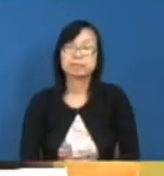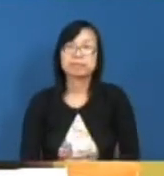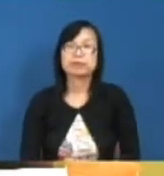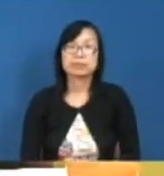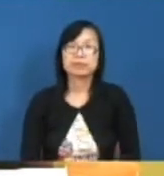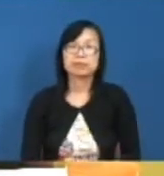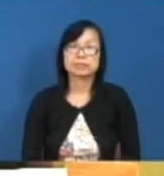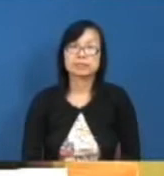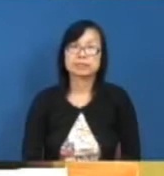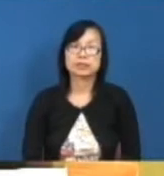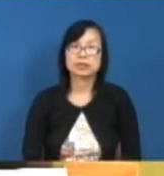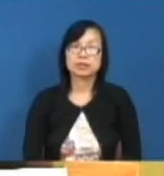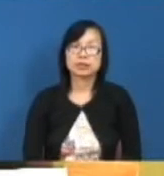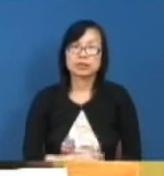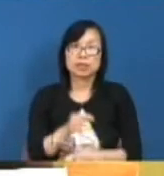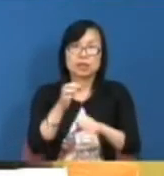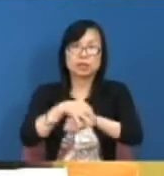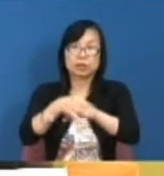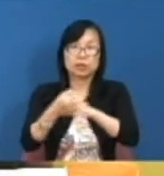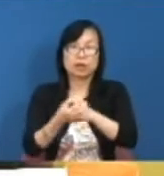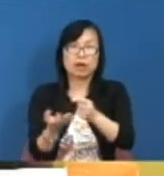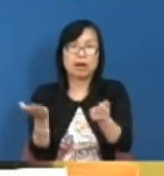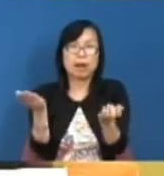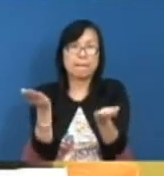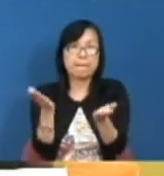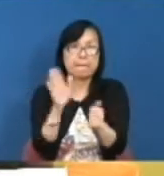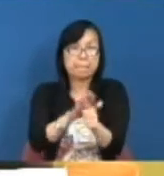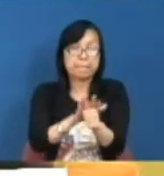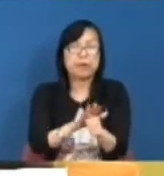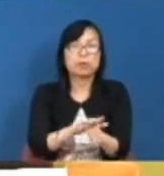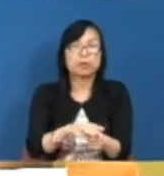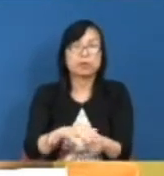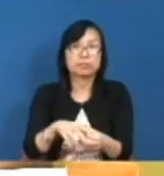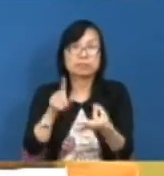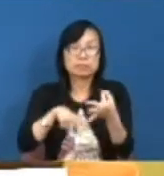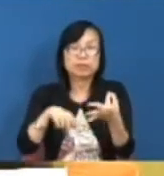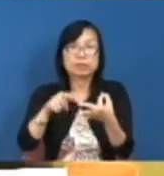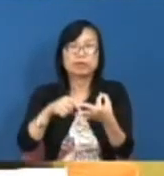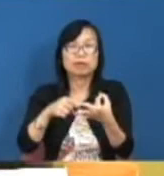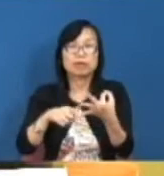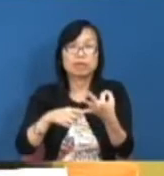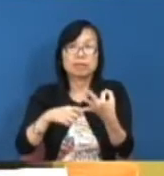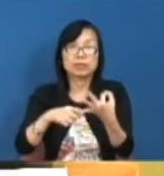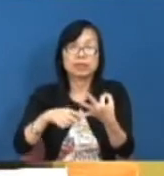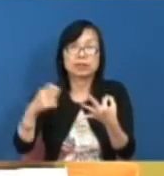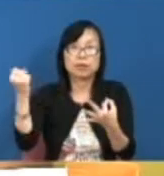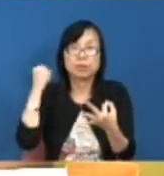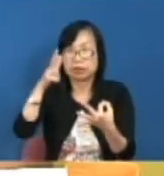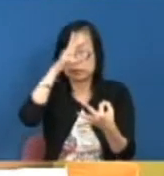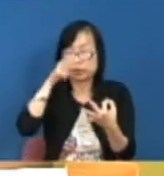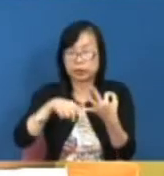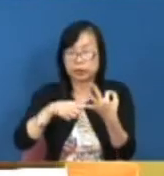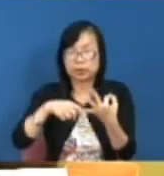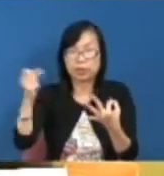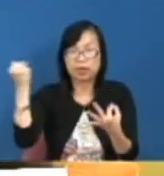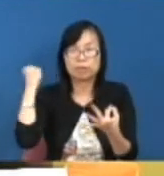即係佢國安保啊，李克強嗰陣係同我哋一起執法噶嘛，或者係有交換意見噶嘛，